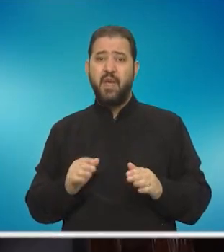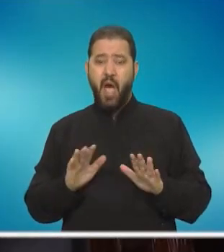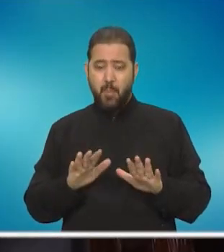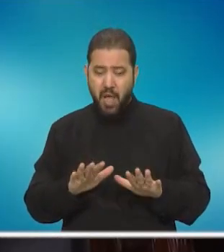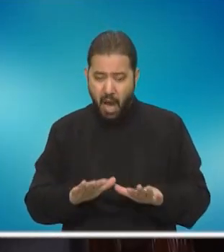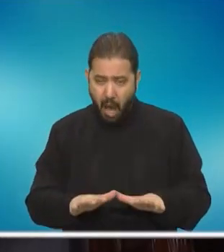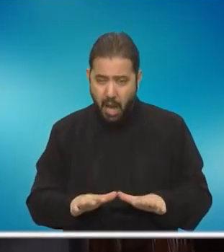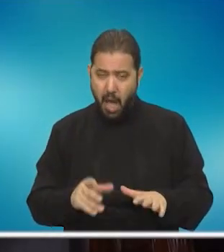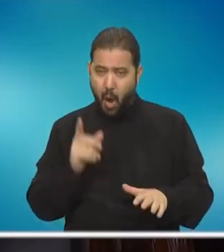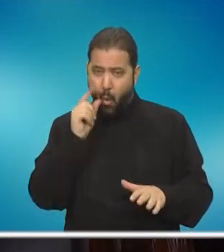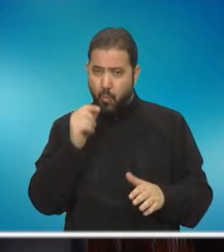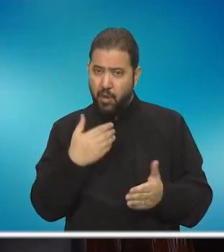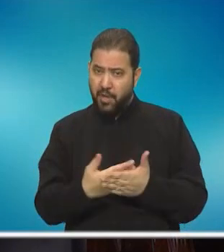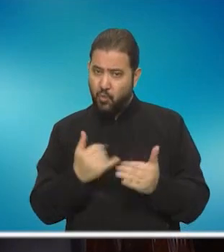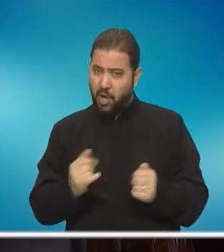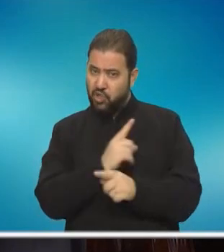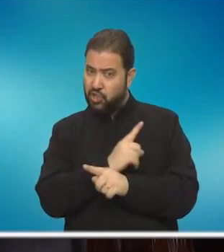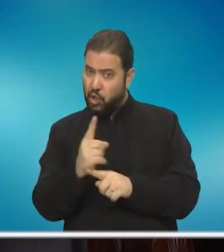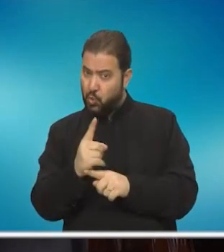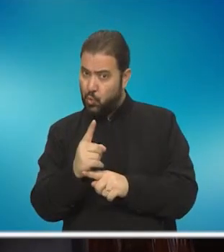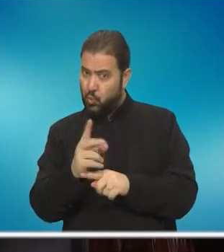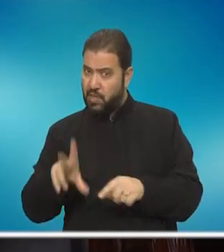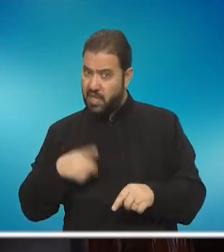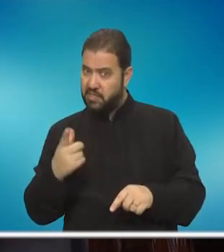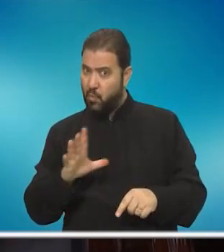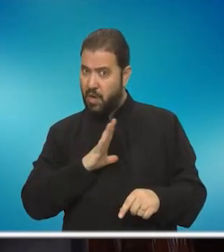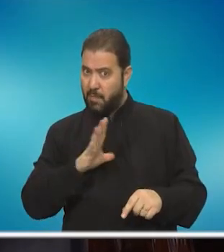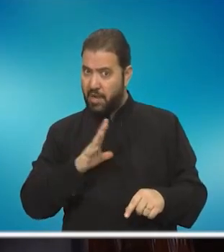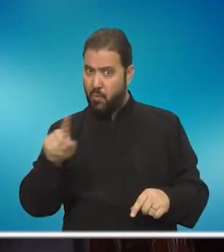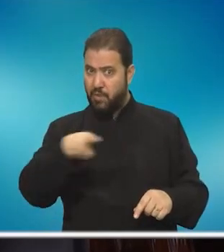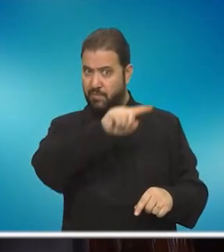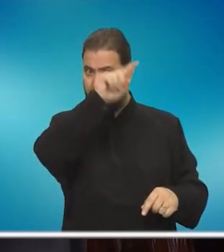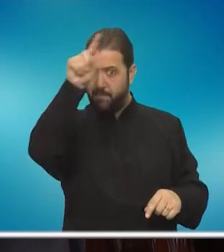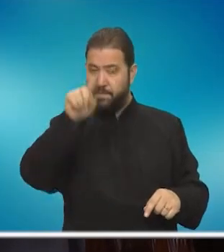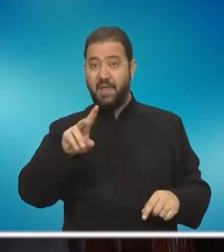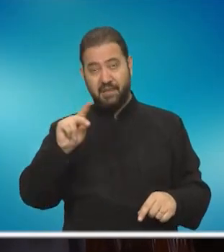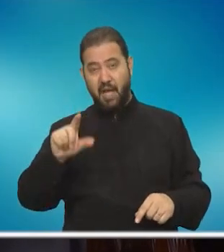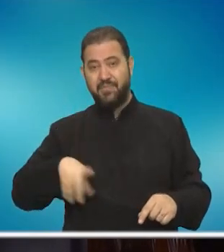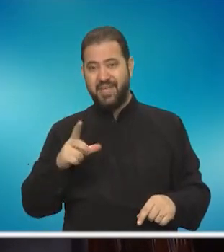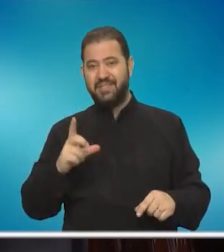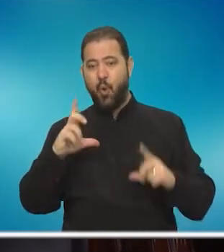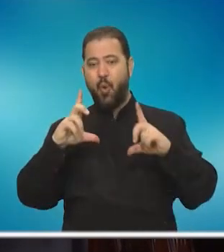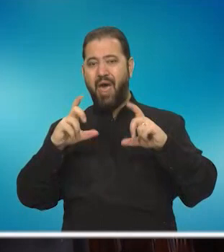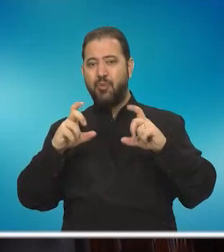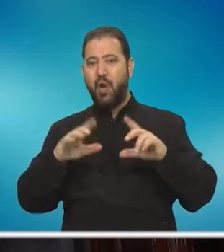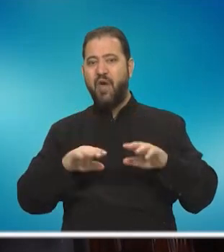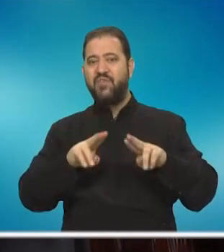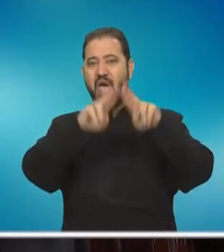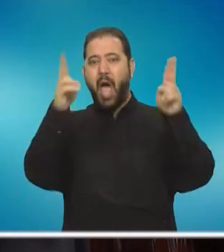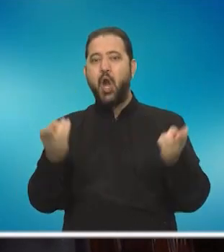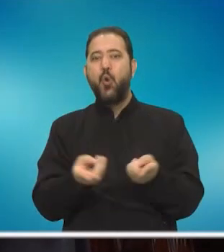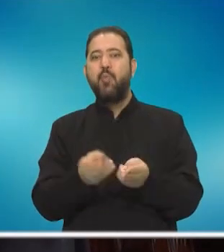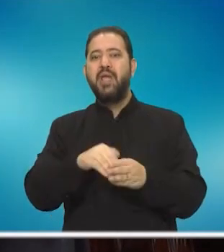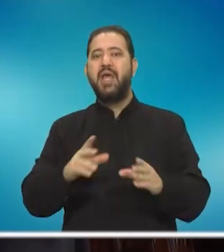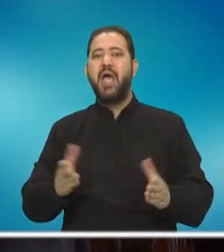risc? Aveți perfectă dreptate, este o radiografie a societății în care trăim. Creștinii care împlinesc